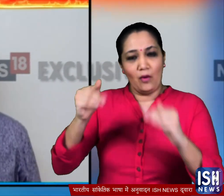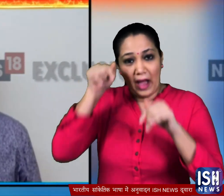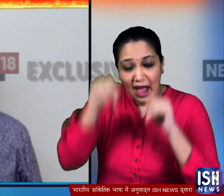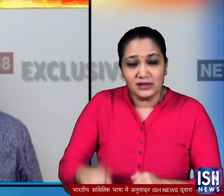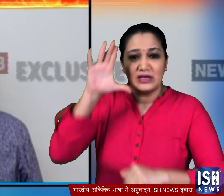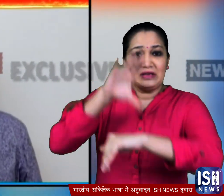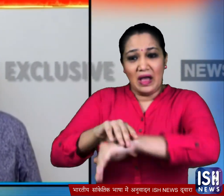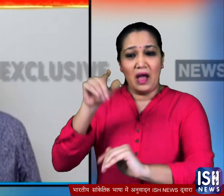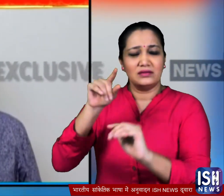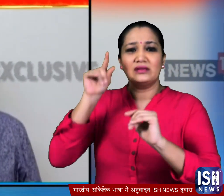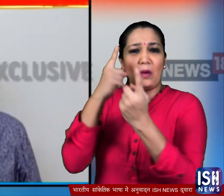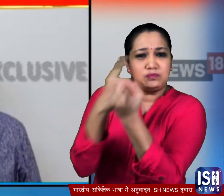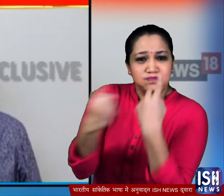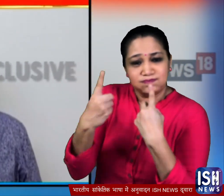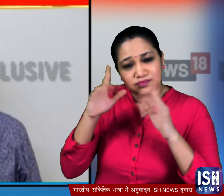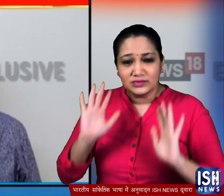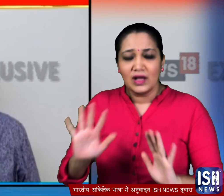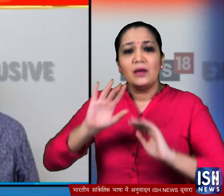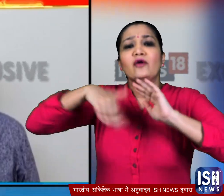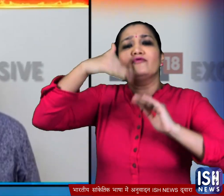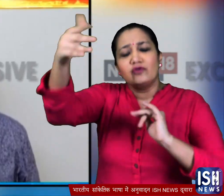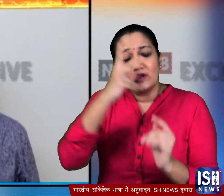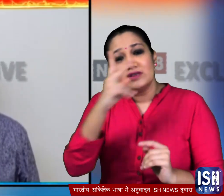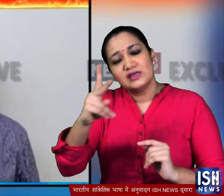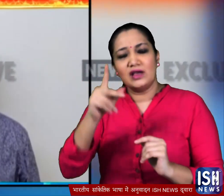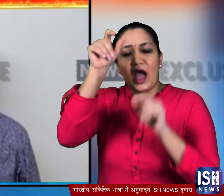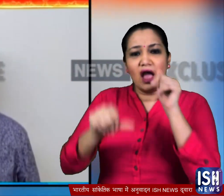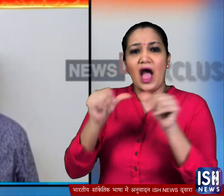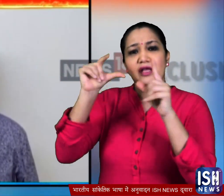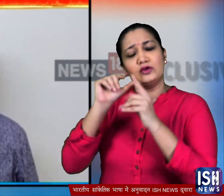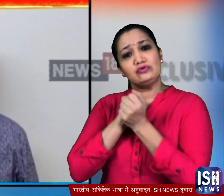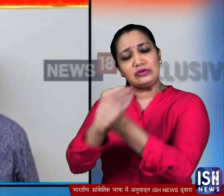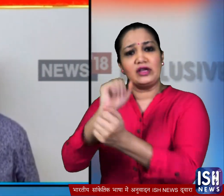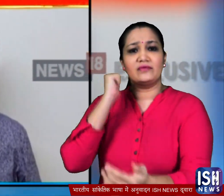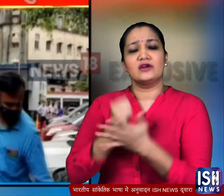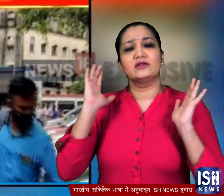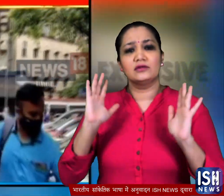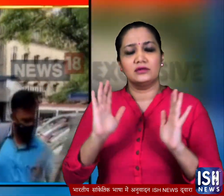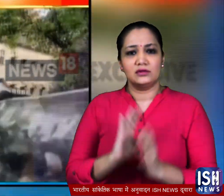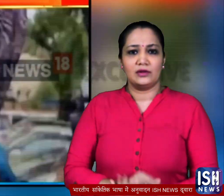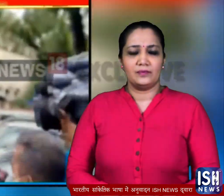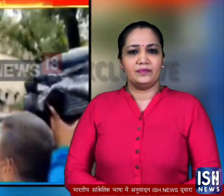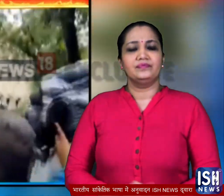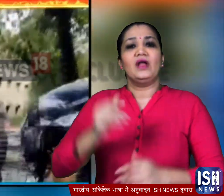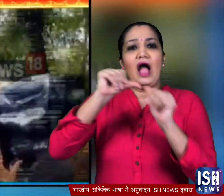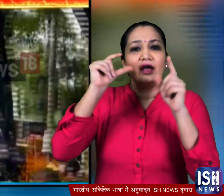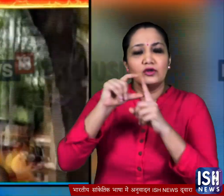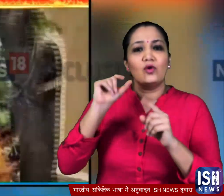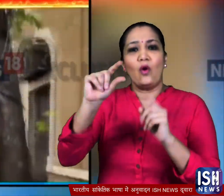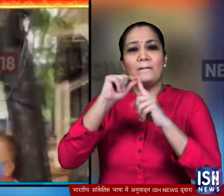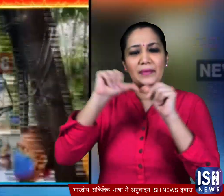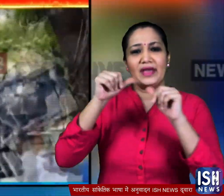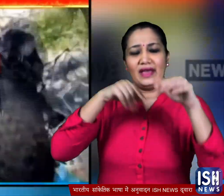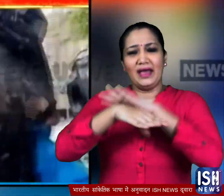आज छापे हैं, लेकिन आने वाले कल के दिनों में वो जेल में भी जाएंगे। इस बीच अनिल देशमुख के पीए